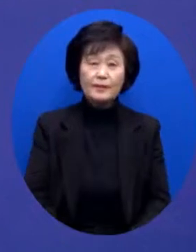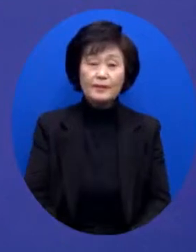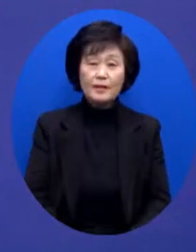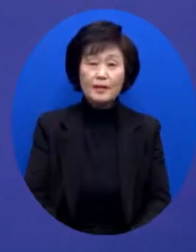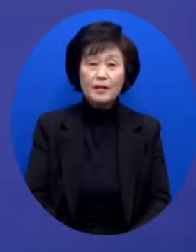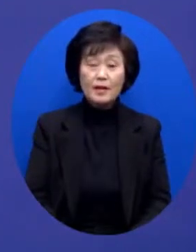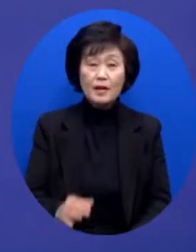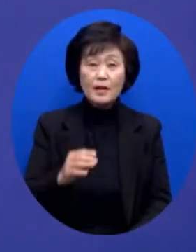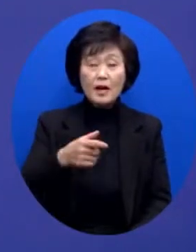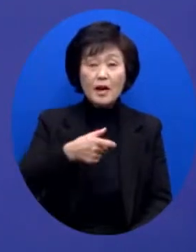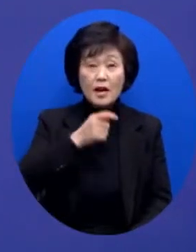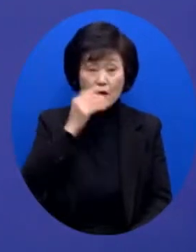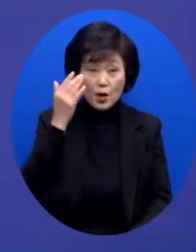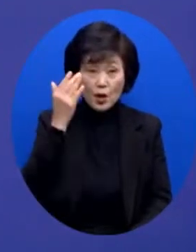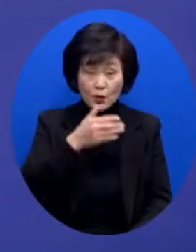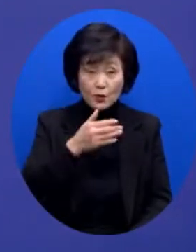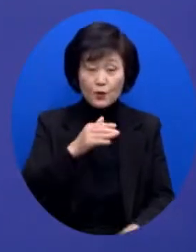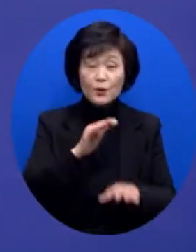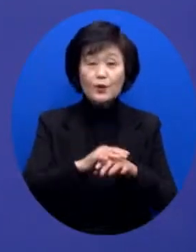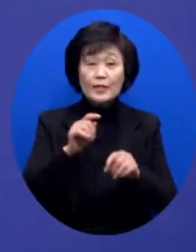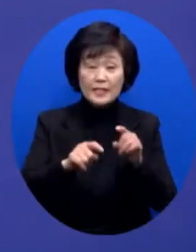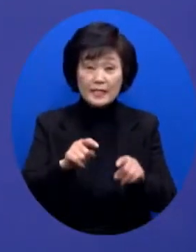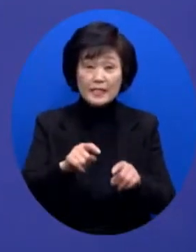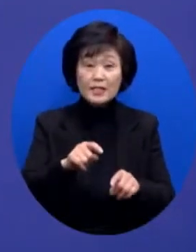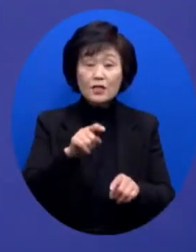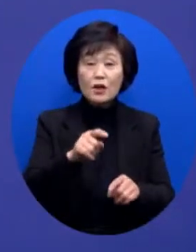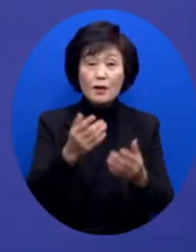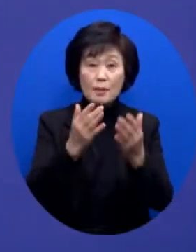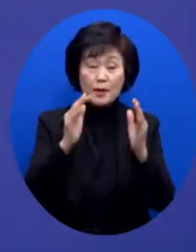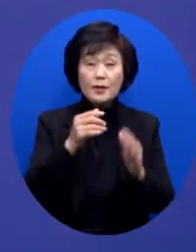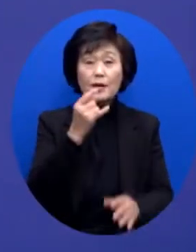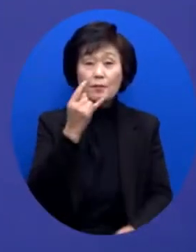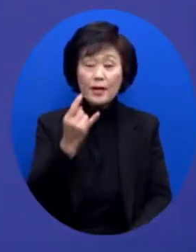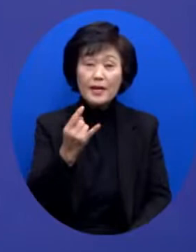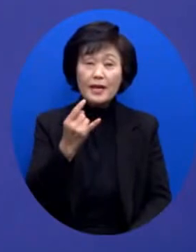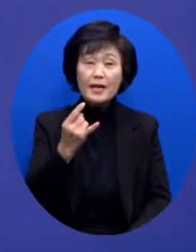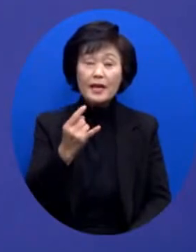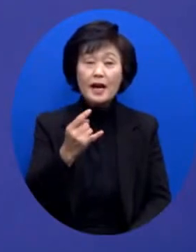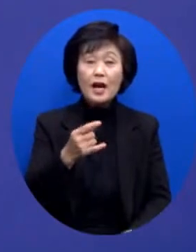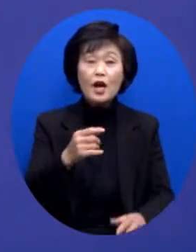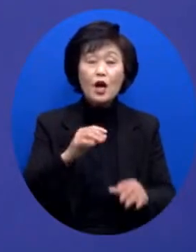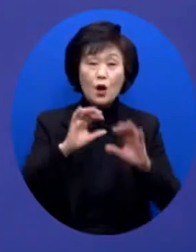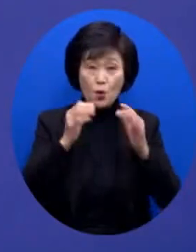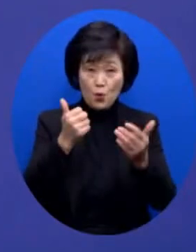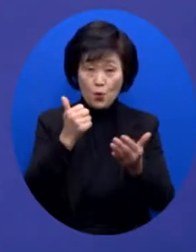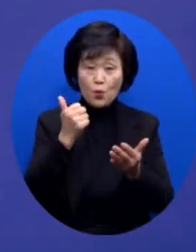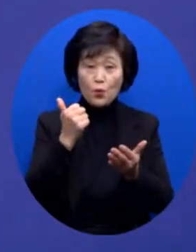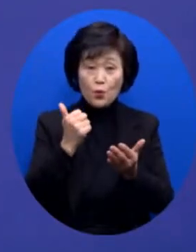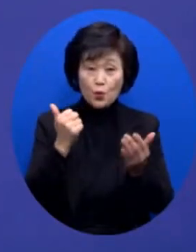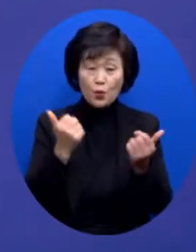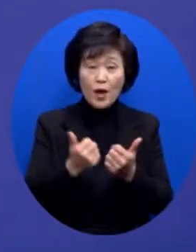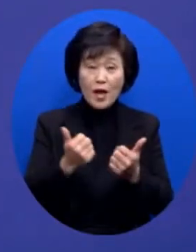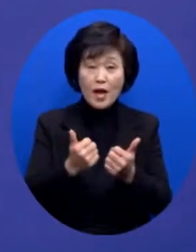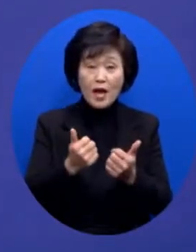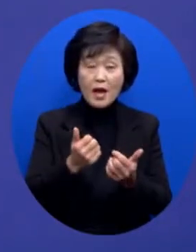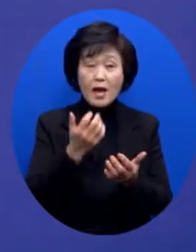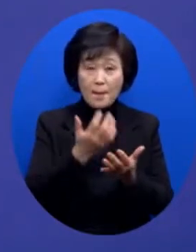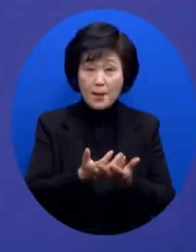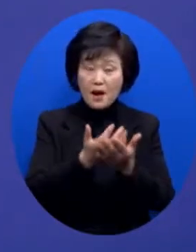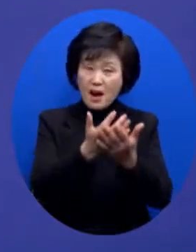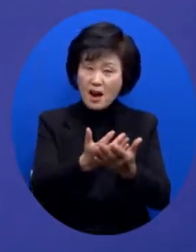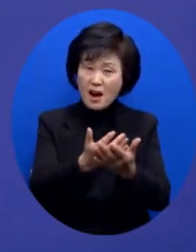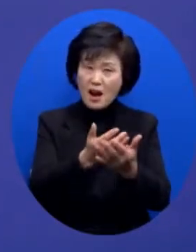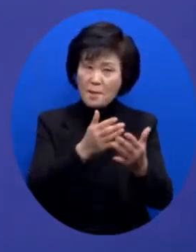여수 선언 실천 위원회가 여수 박람회 법 일부 개정안 의 국회 법사위 상정 불발에 따른 기자회견을